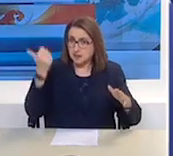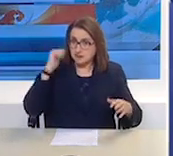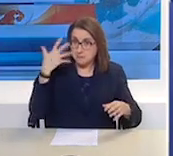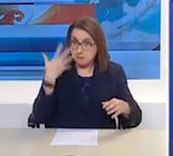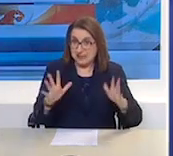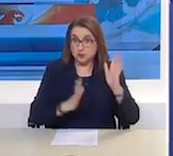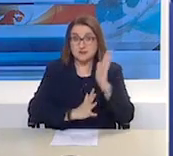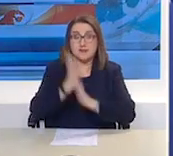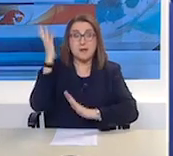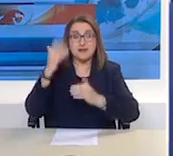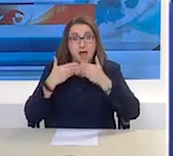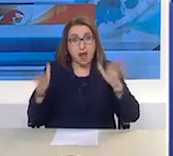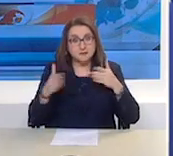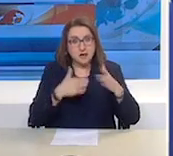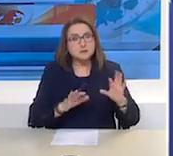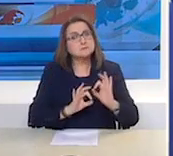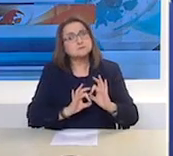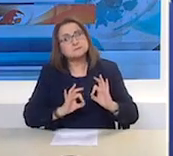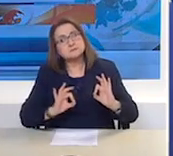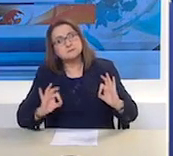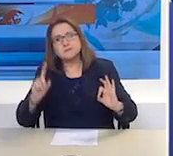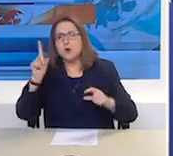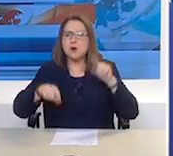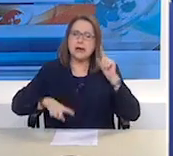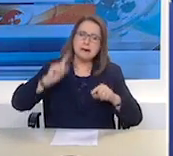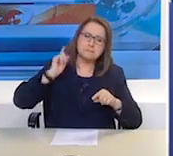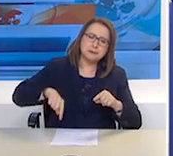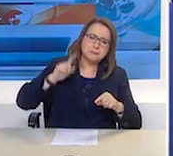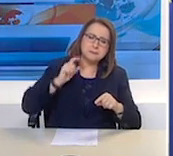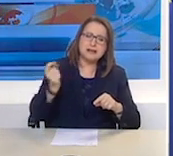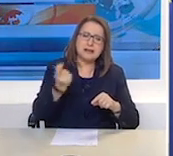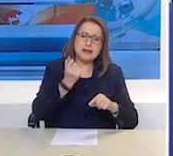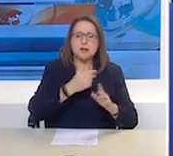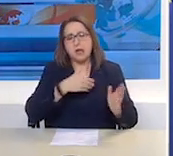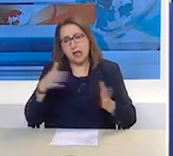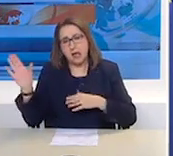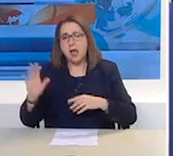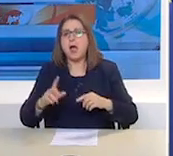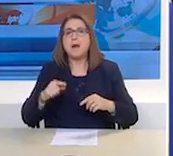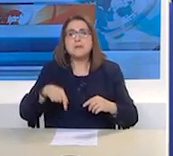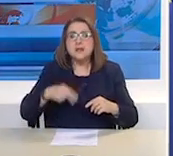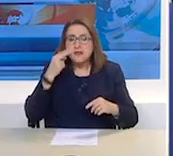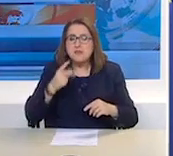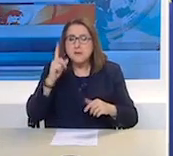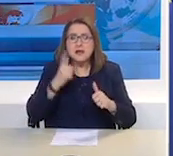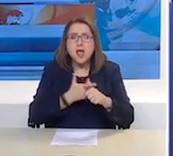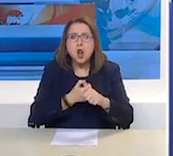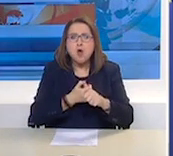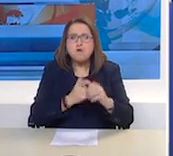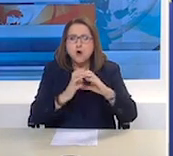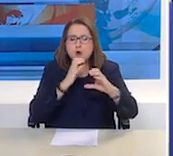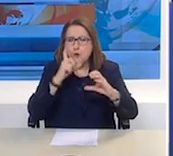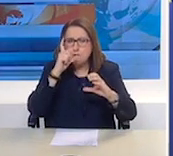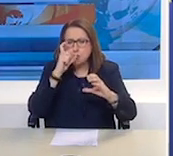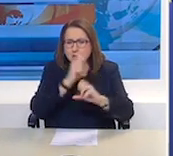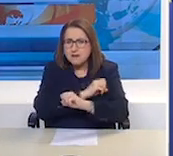μέτρα προστασίας. Οι κάποιες εξαιρέσεις δεν αναιρούν τον κανόνα. Σχετικά με τις εικόνες από κάποιο λεωφορείο που είδαμε, πρέπει να σημειώσουμε ότι η τήρηση